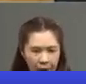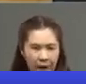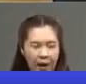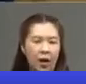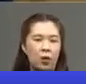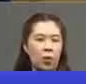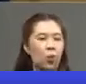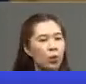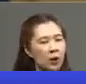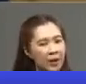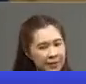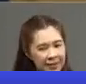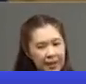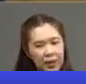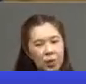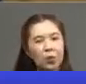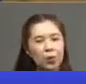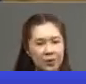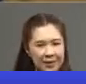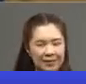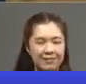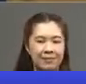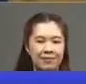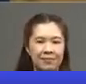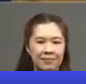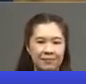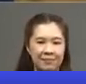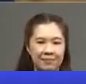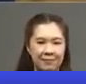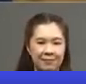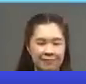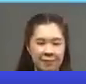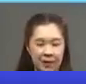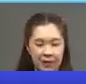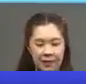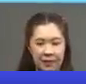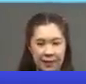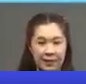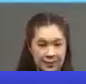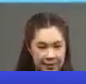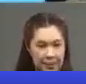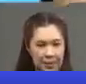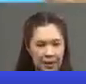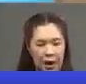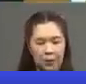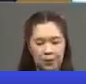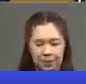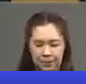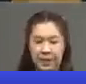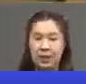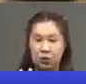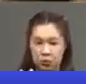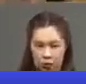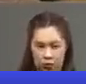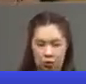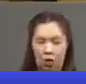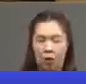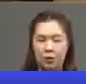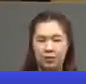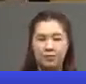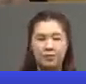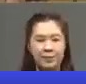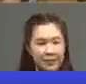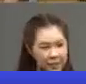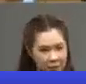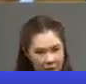เพราะว่าท่านเข้าไปคุยกับท่านพล.ตำรวจเอกกิติรัตน์พันเพชรเนี่ยผู้บัญชาการตำรวจแห่งชาตินักข่าวก็อดถามไม่ได้ก็ถามถามท่านนายกเลย